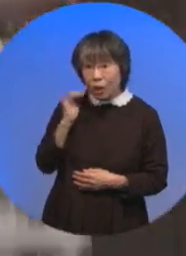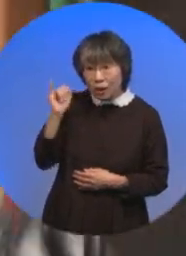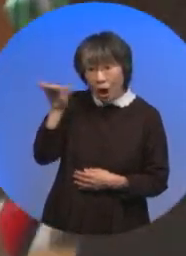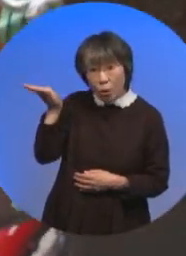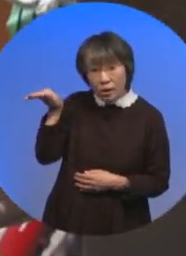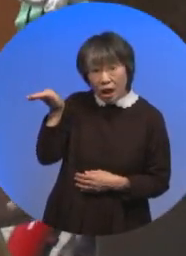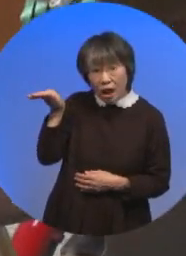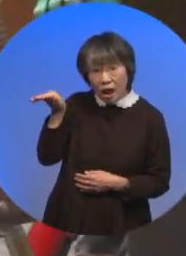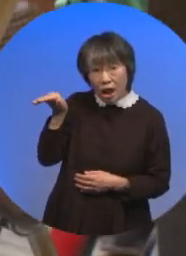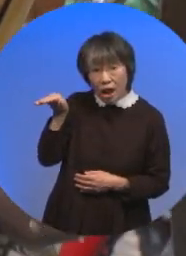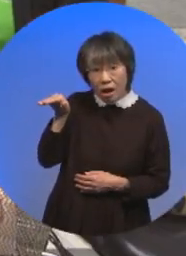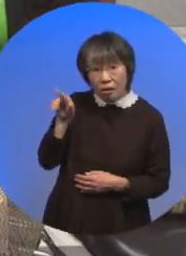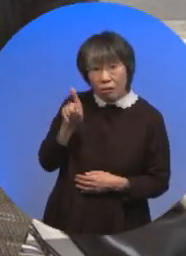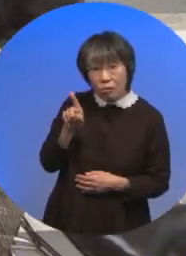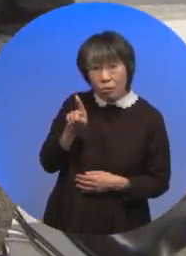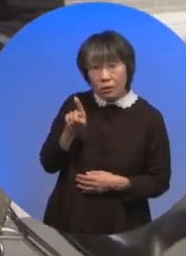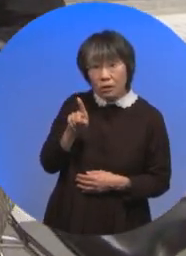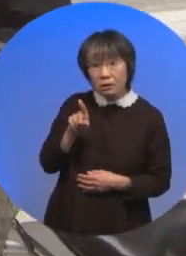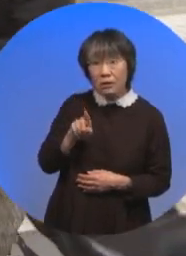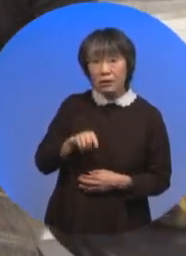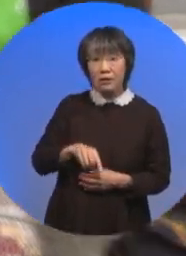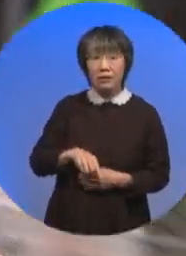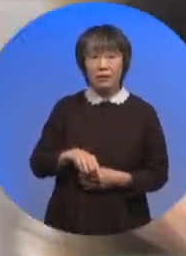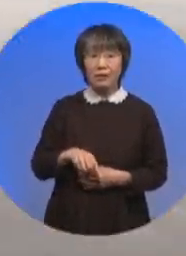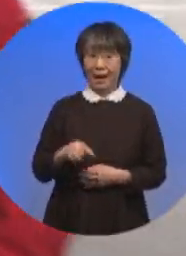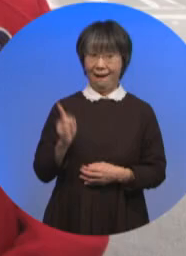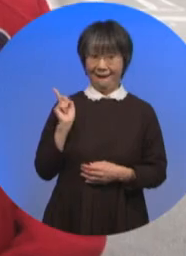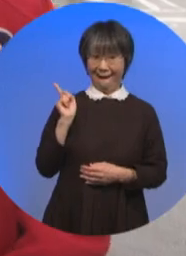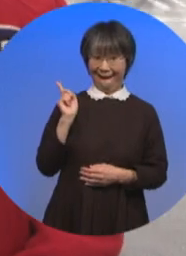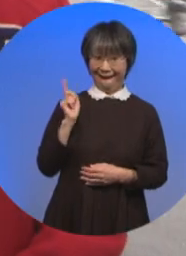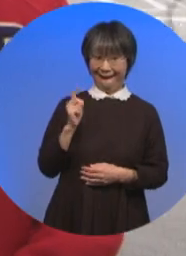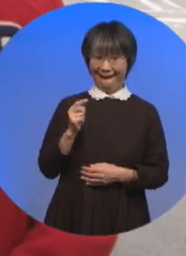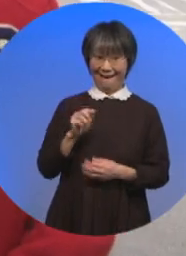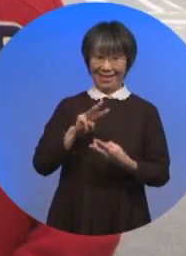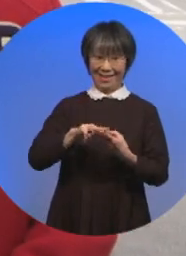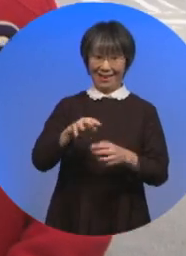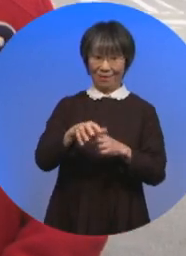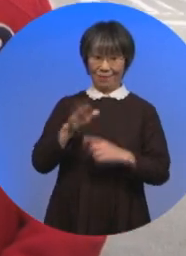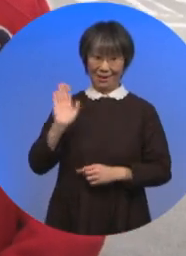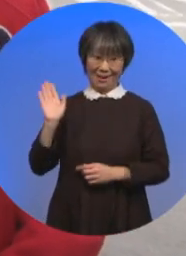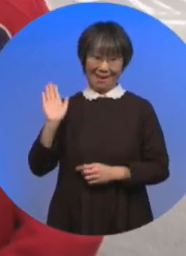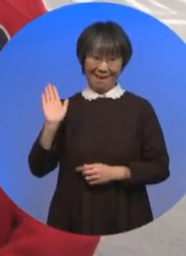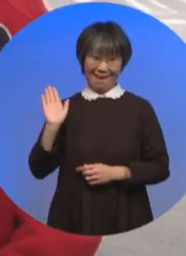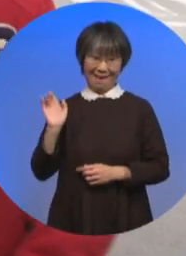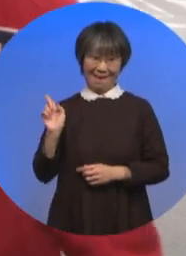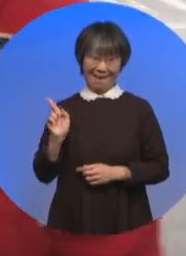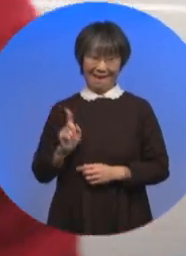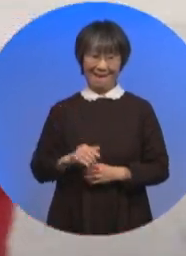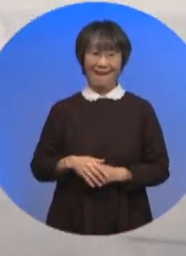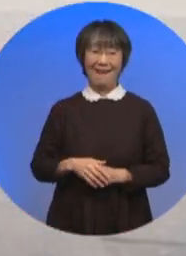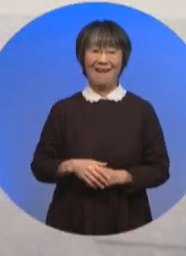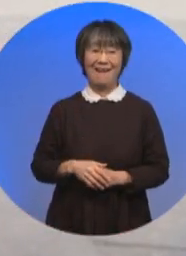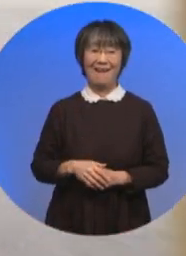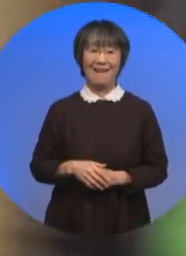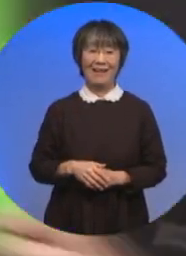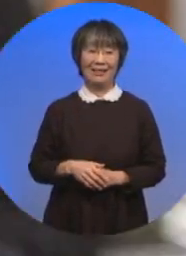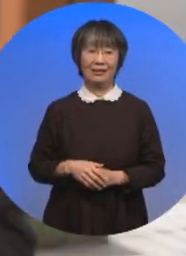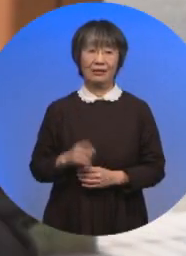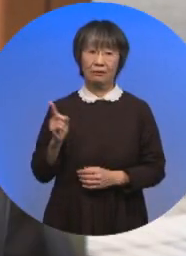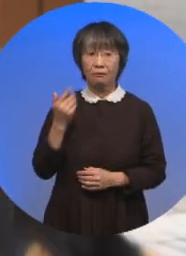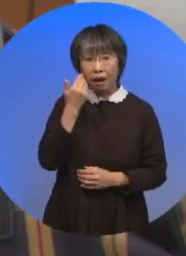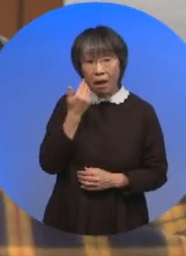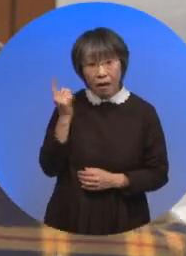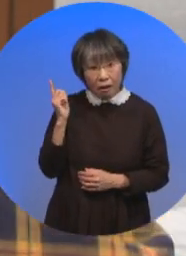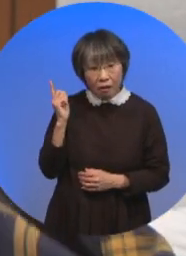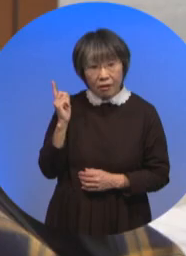ん、 お母さん今どっち行って振ってくれた。ほら、俺 誰に手振った。 スイタ俺です。 え、お母さんこれ誰か分かります。 うん、キ